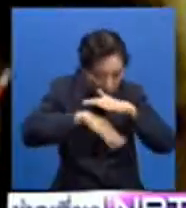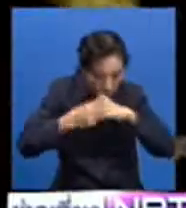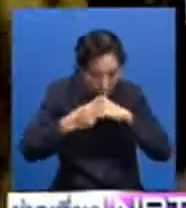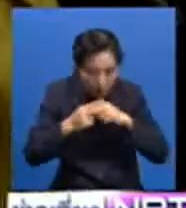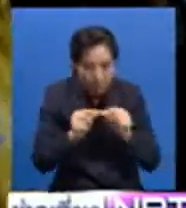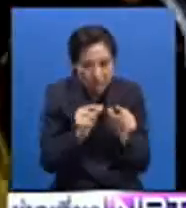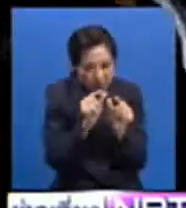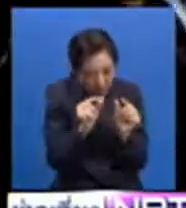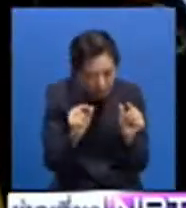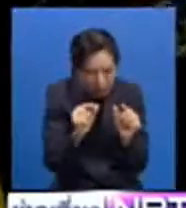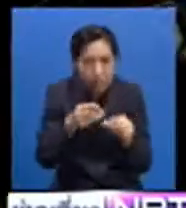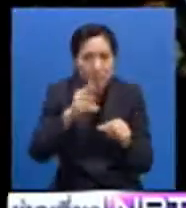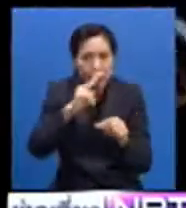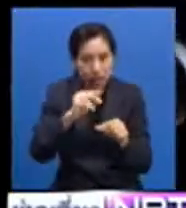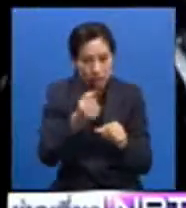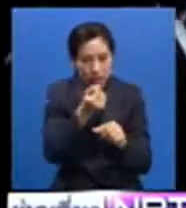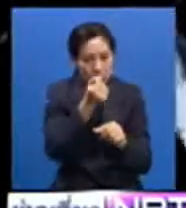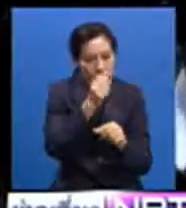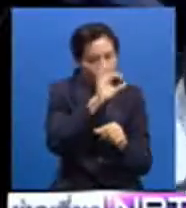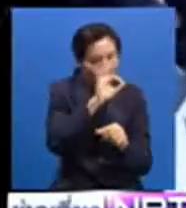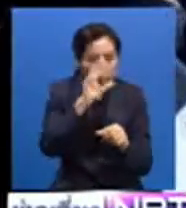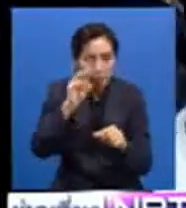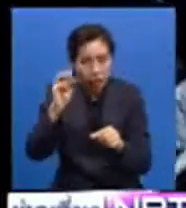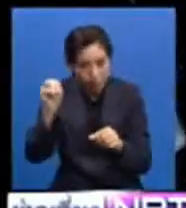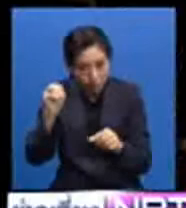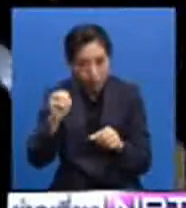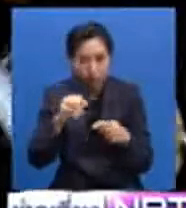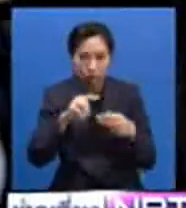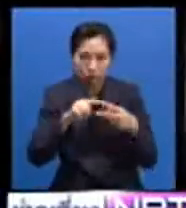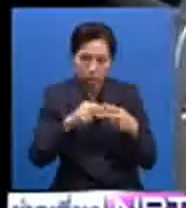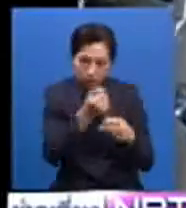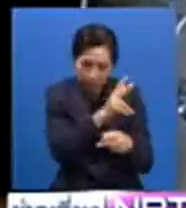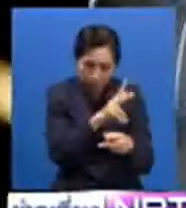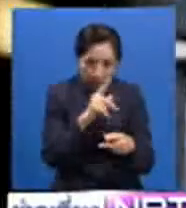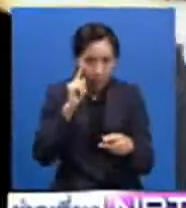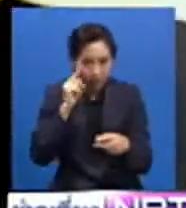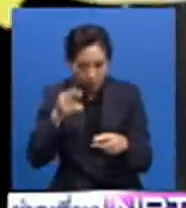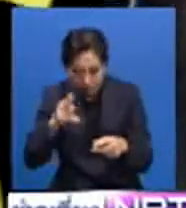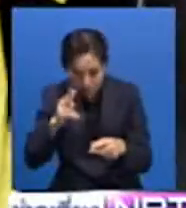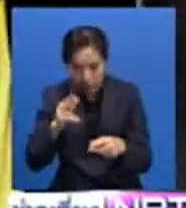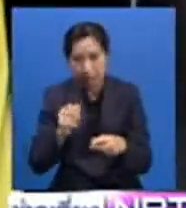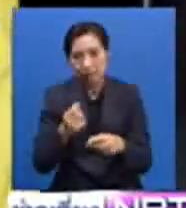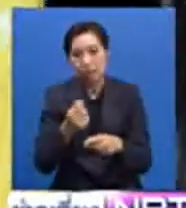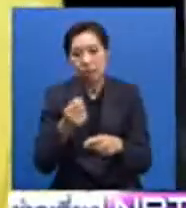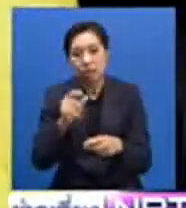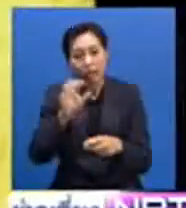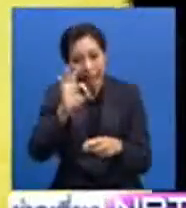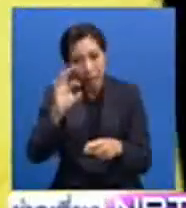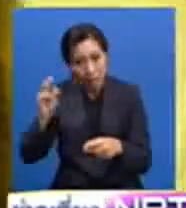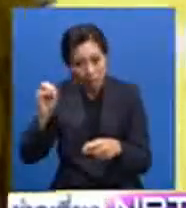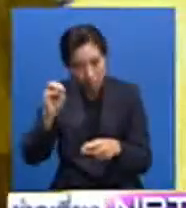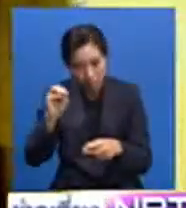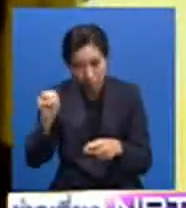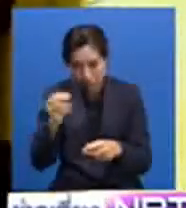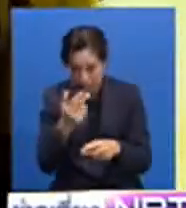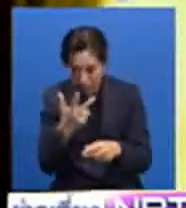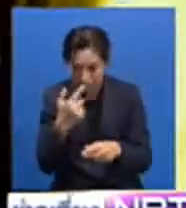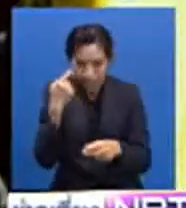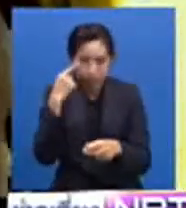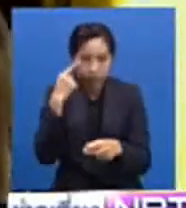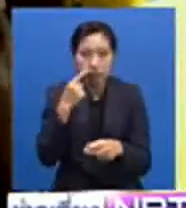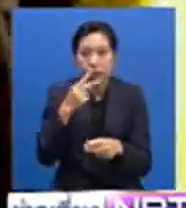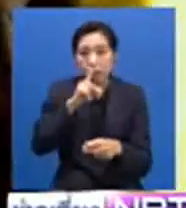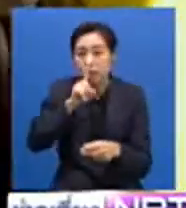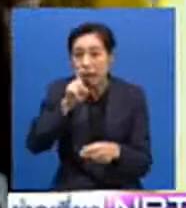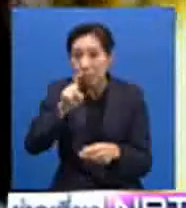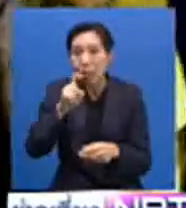จำนวน 13ปลอกและลูกกระสุนปืนขนาด 9มมจำนวน 3นัดจึงเก็บไว้เป็นหลักฐานจากการสอบสวนทราบ